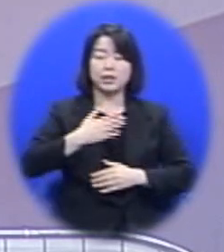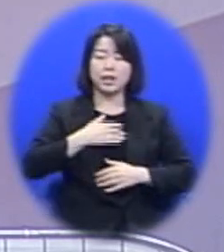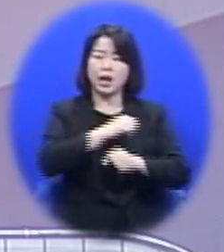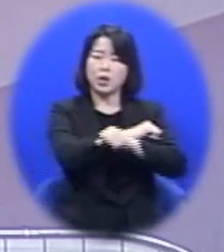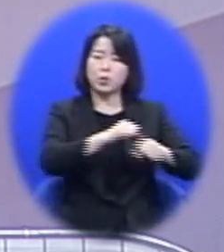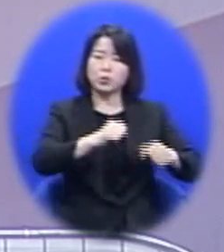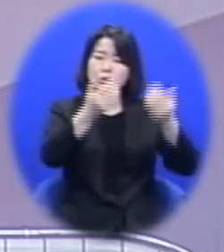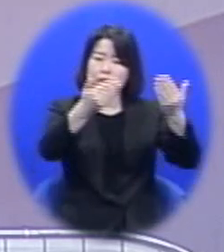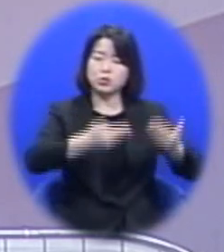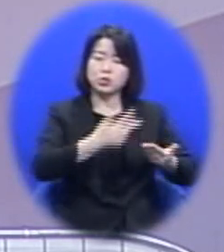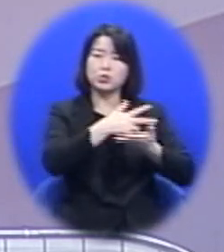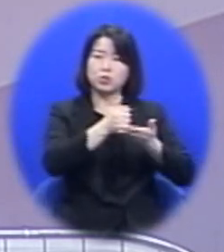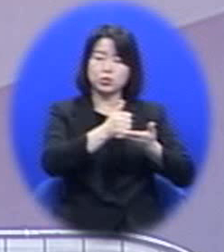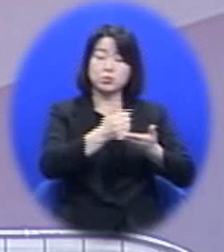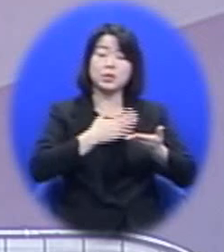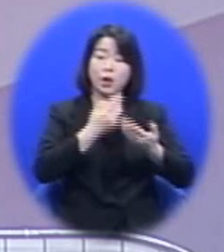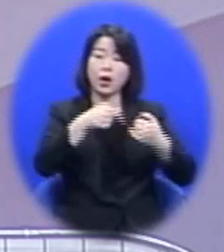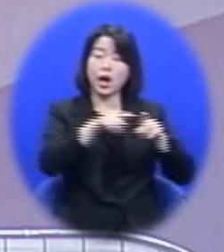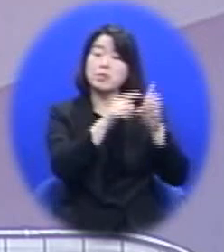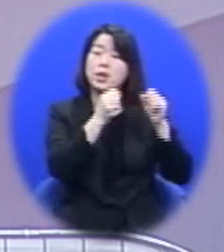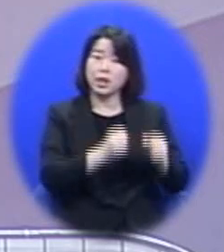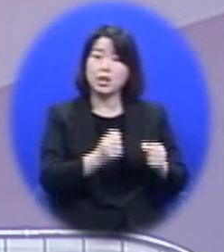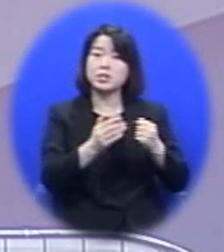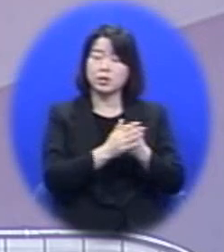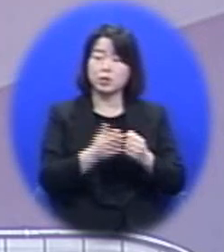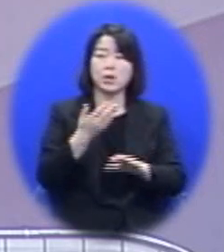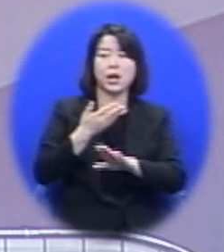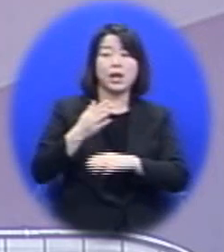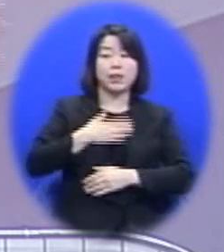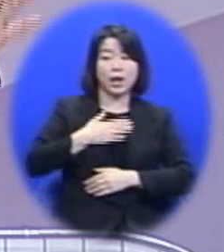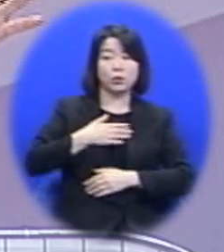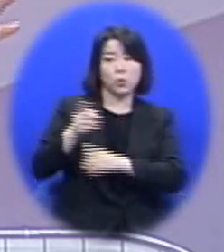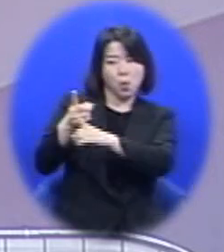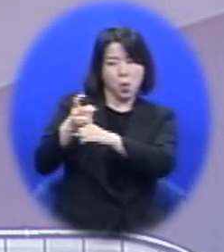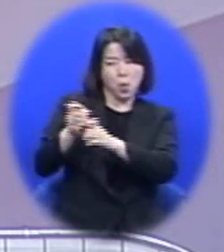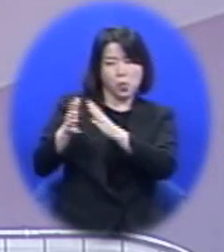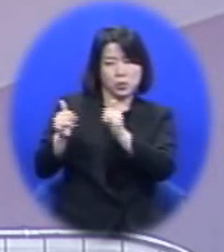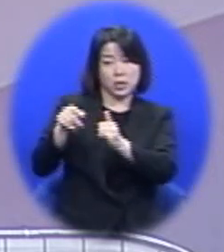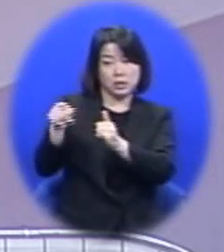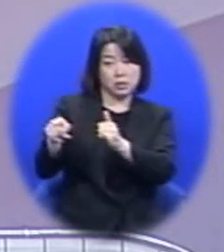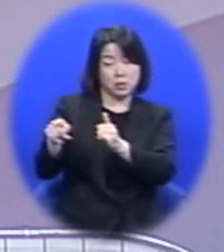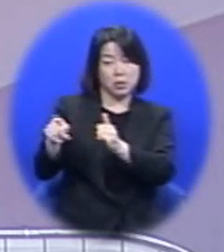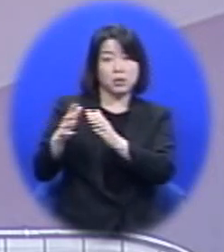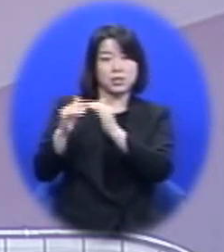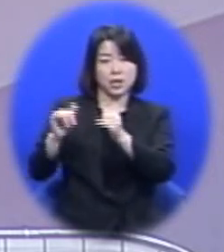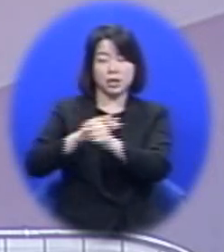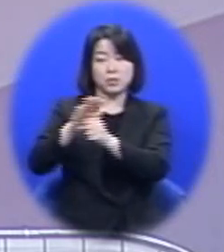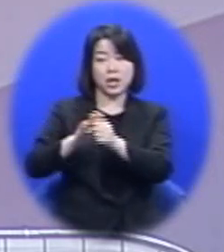주님이 나와 같이 계시니 나도 원수 같은 자도 사랑하게